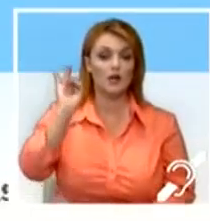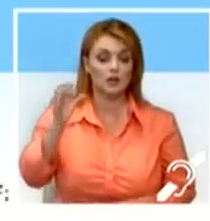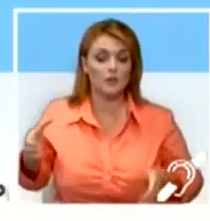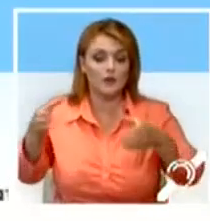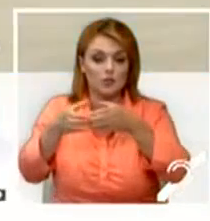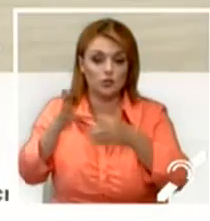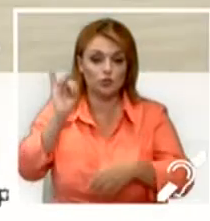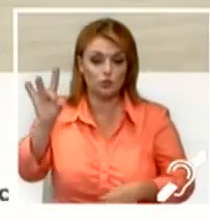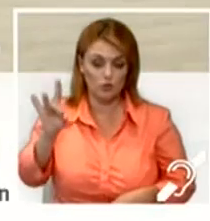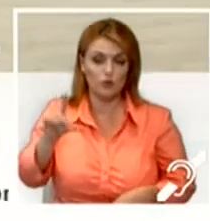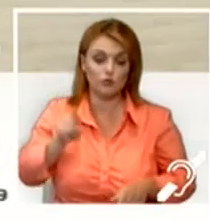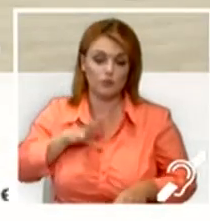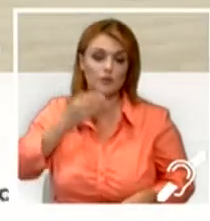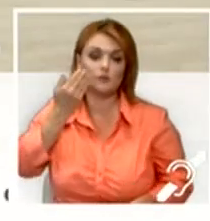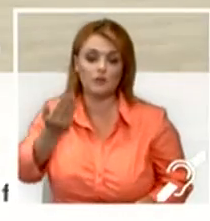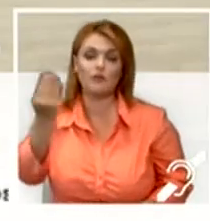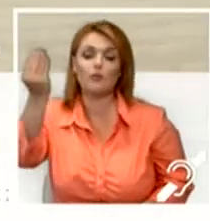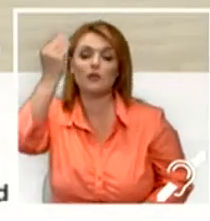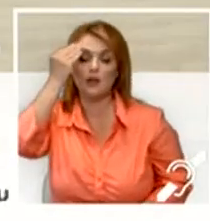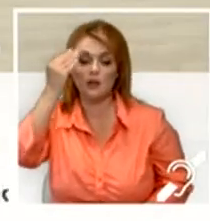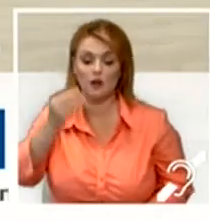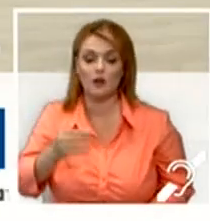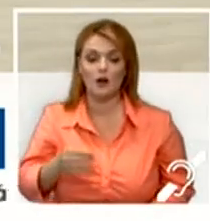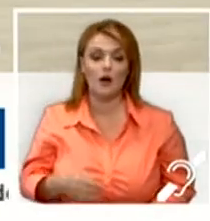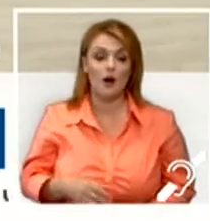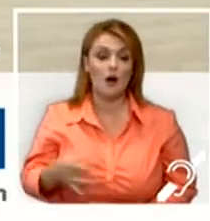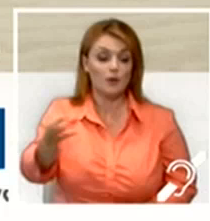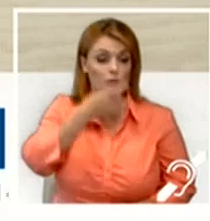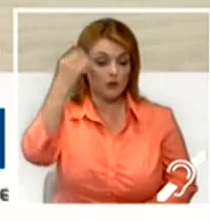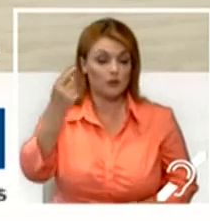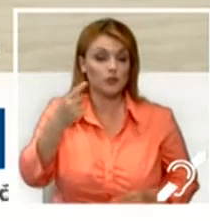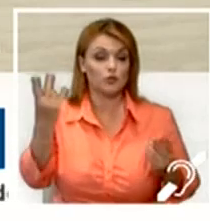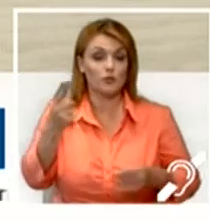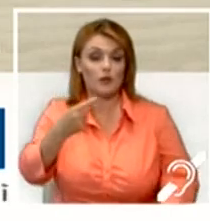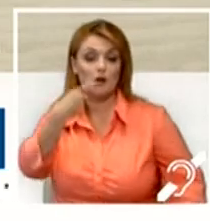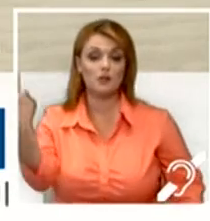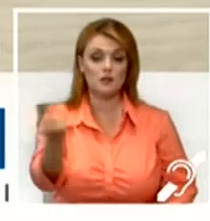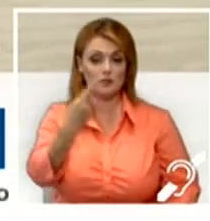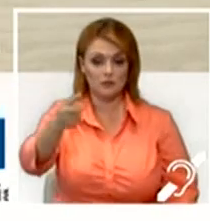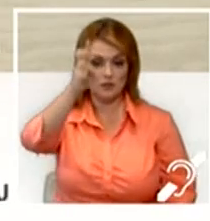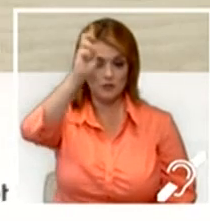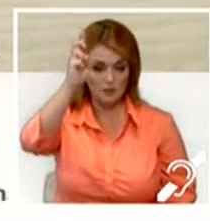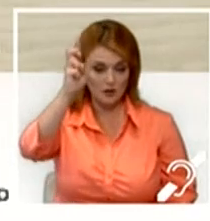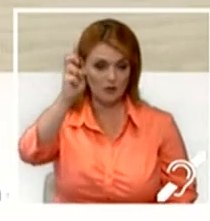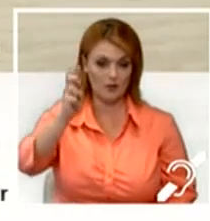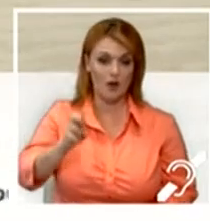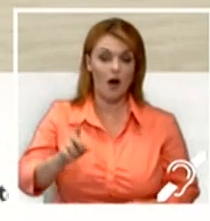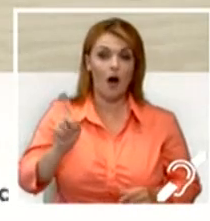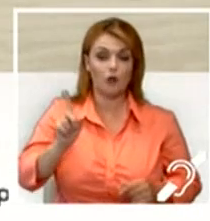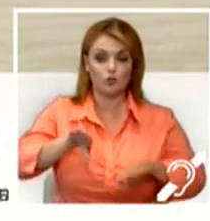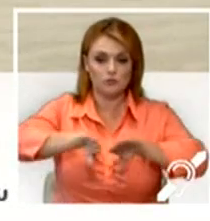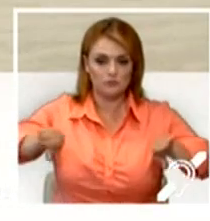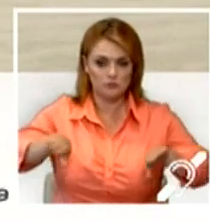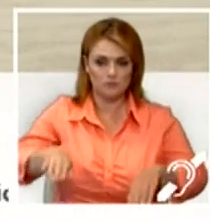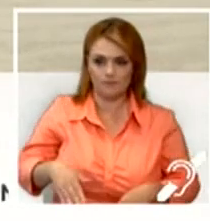este o soluție. Republica Moldova должна быть единой страной, а правовые форматы, в котором это может происходить,